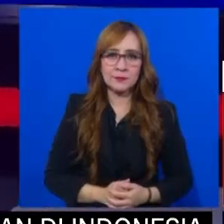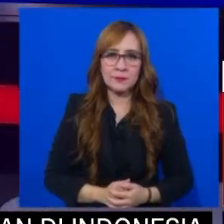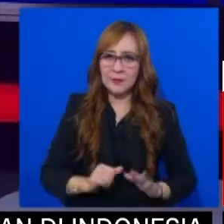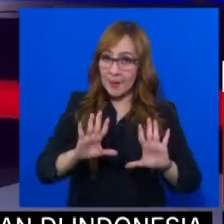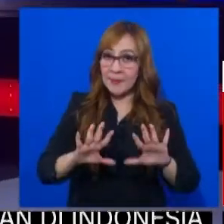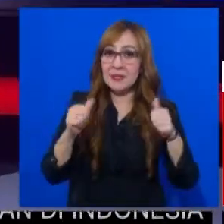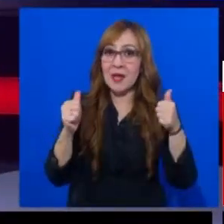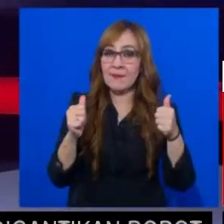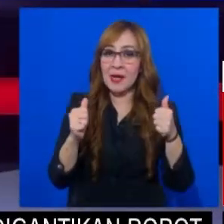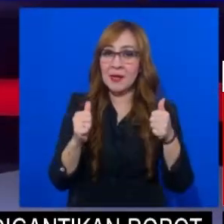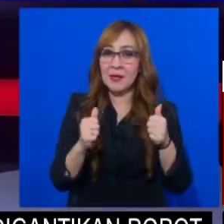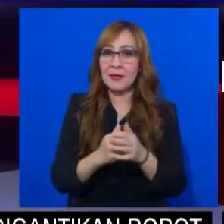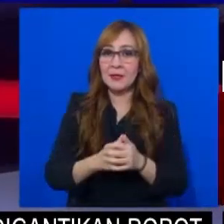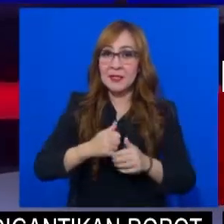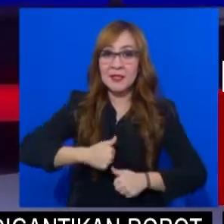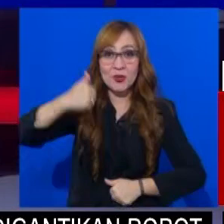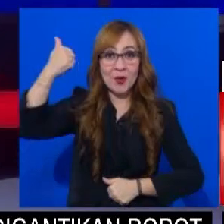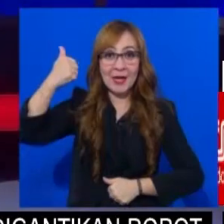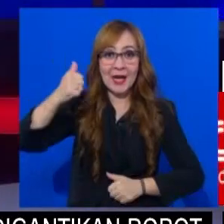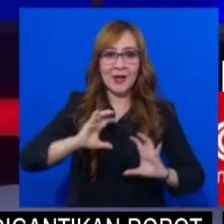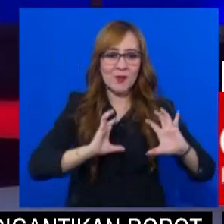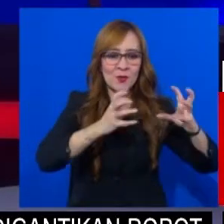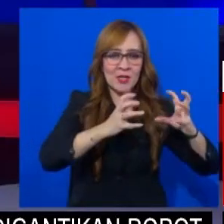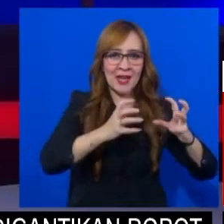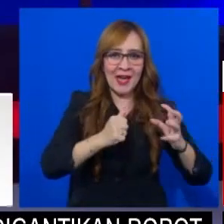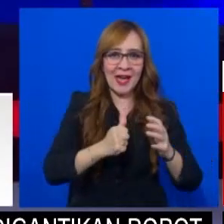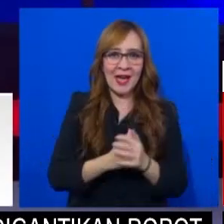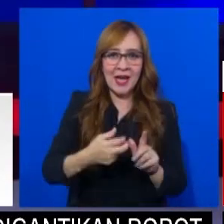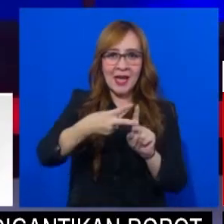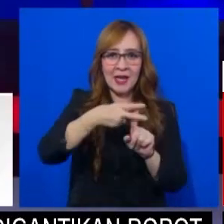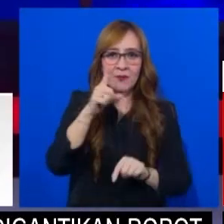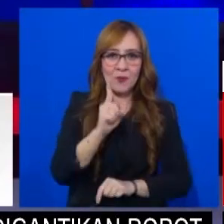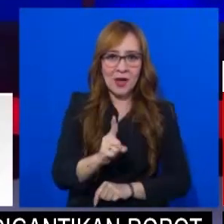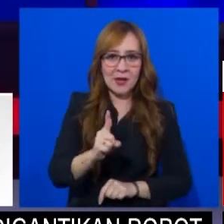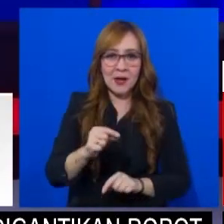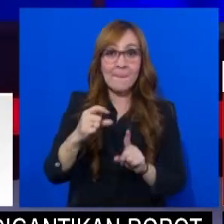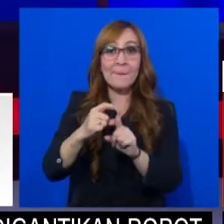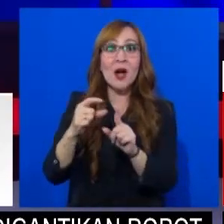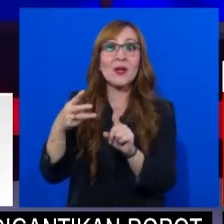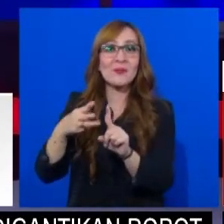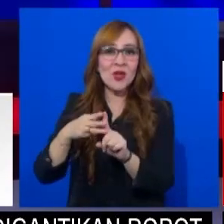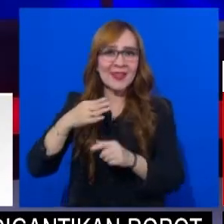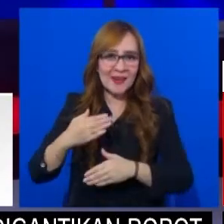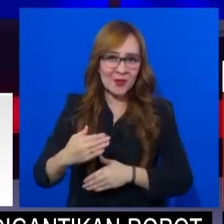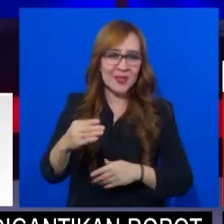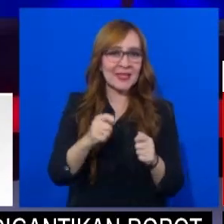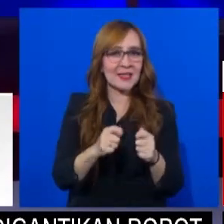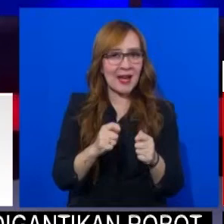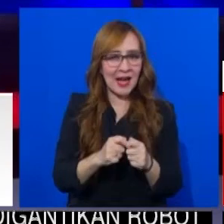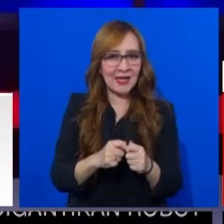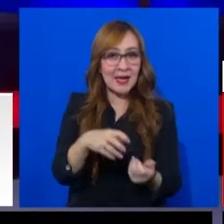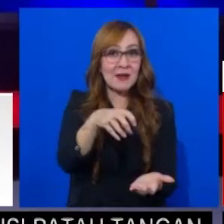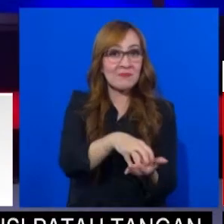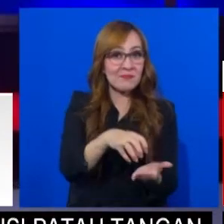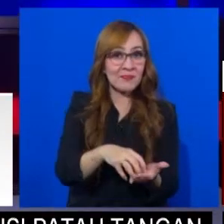Persiapan perhelatan atau kejuaraan dunia perahu motor Formula 1 atau F1 Powerboat terus dikerjakan. Venue utama dalam proses